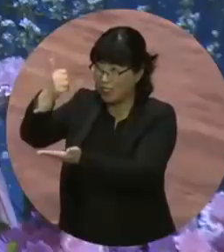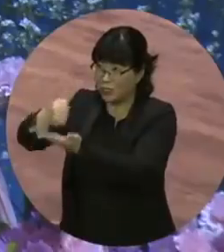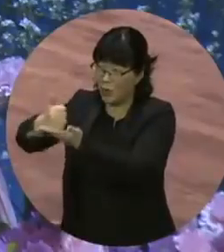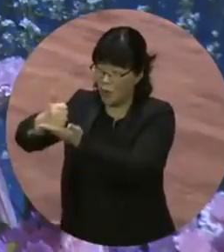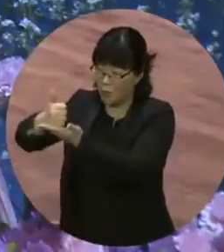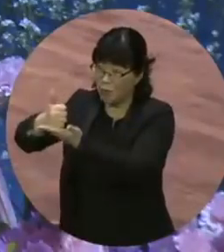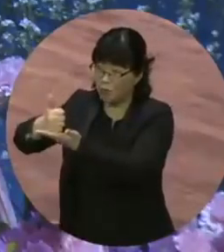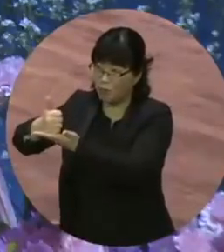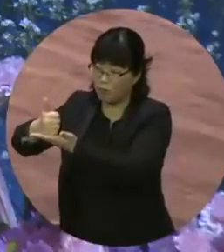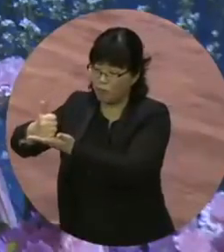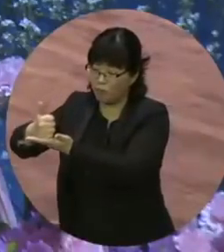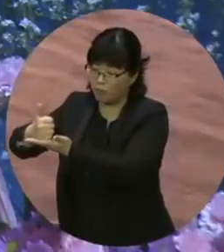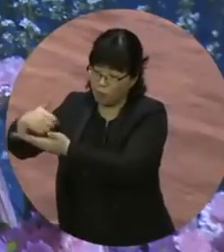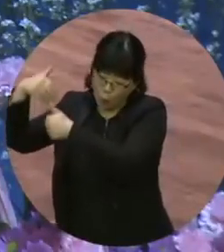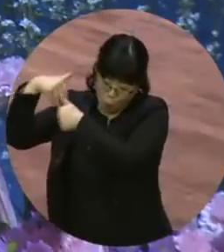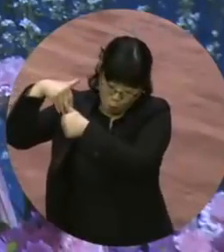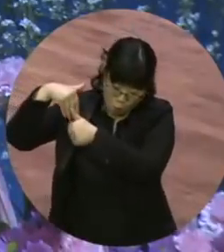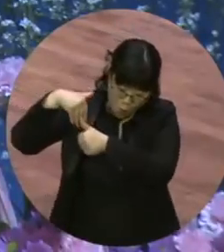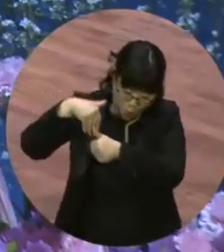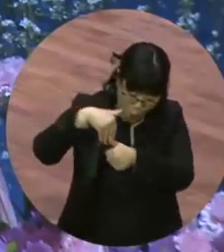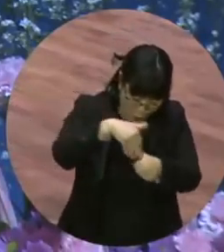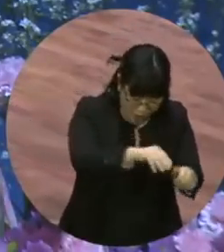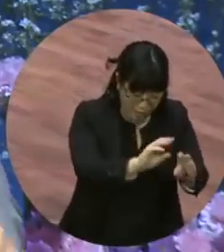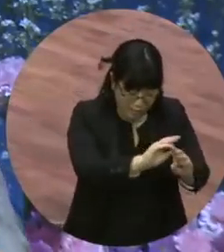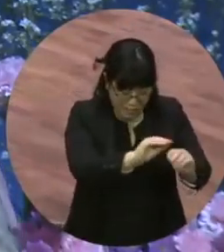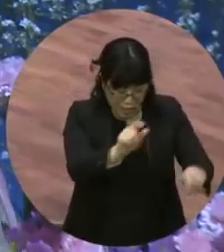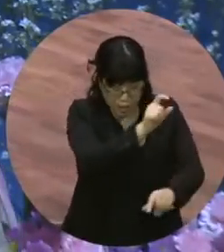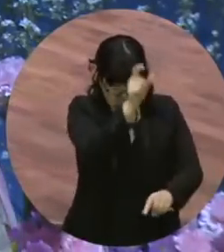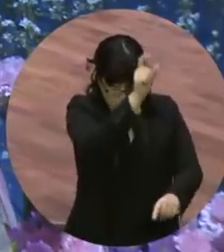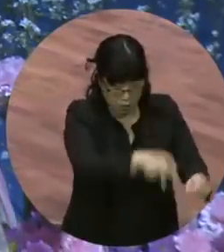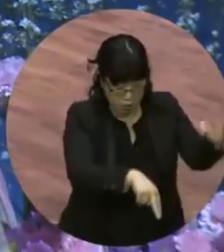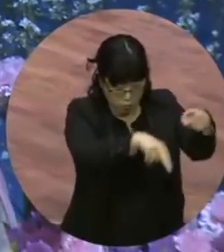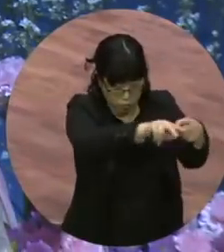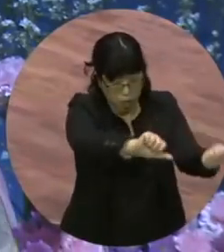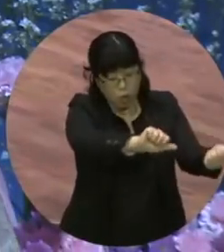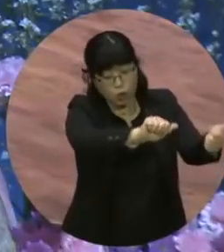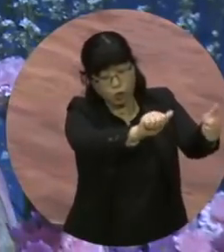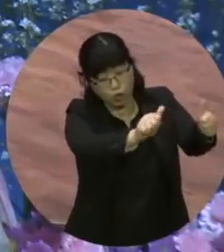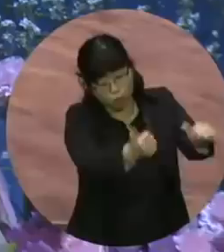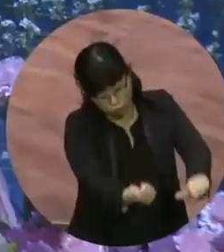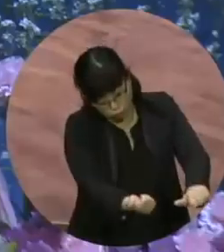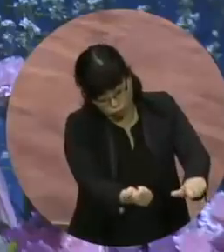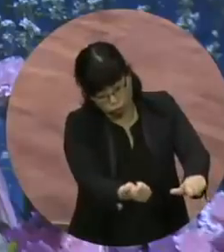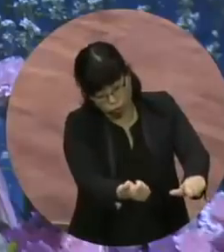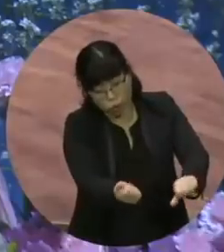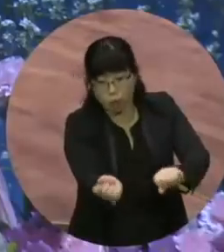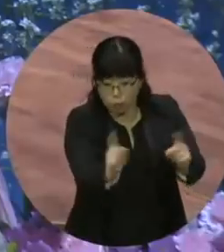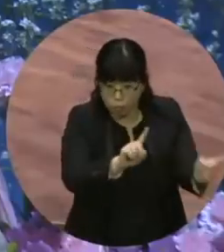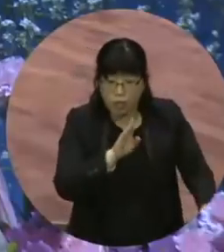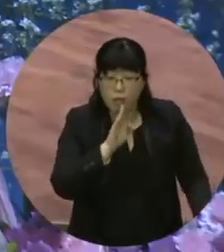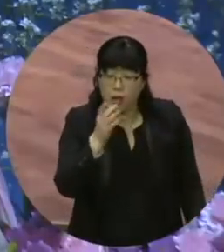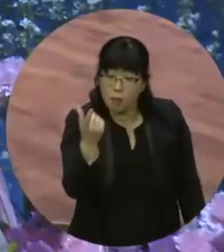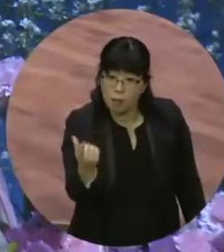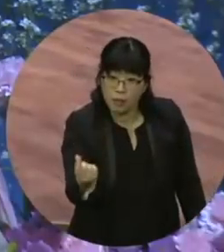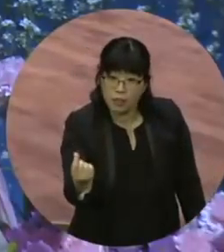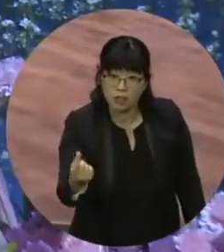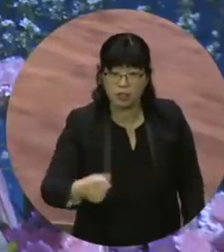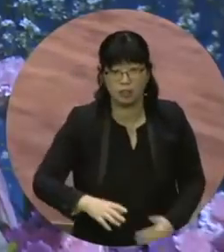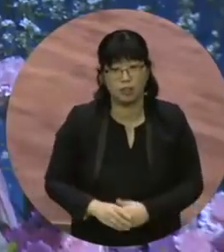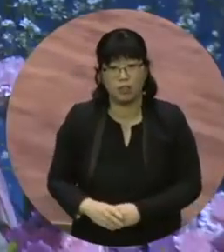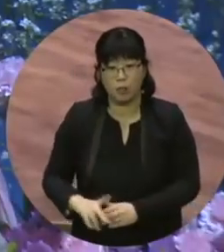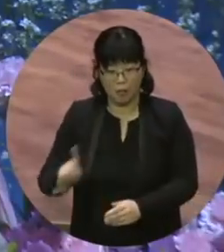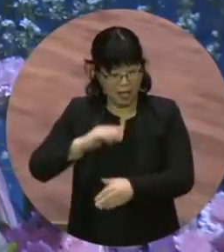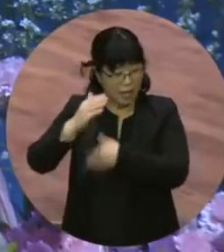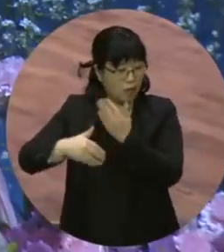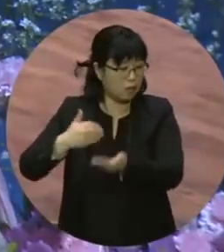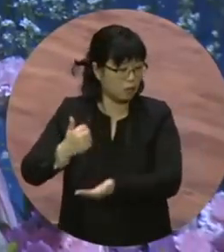우리를 위해 내준 거예요. 사단에게 내준 거예요. 죽이라 그래. 내 우리 인류의 죄를 내가 다 대신 다 내 다